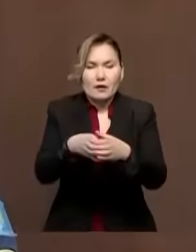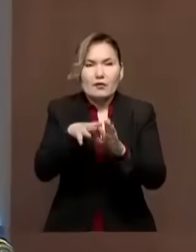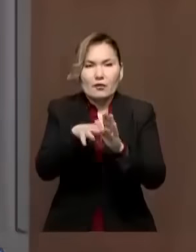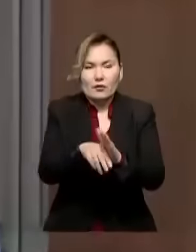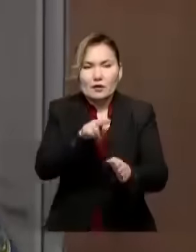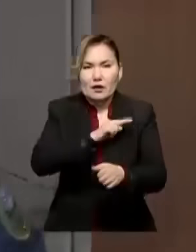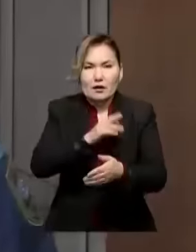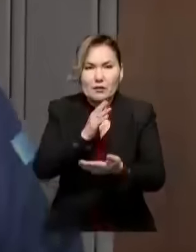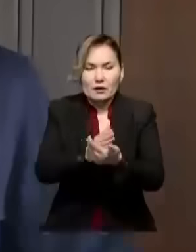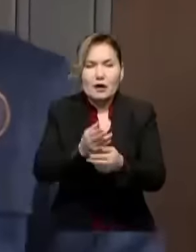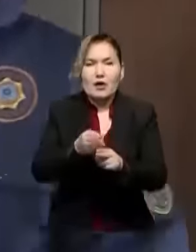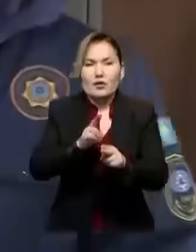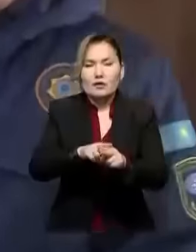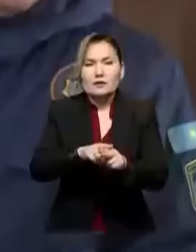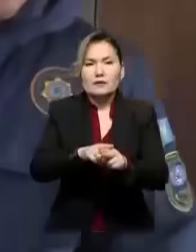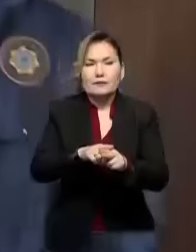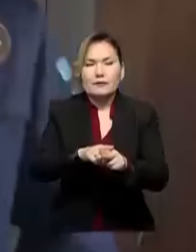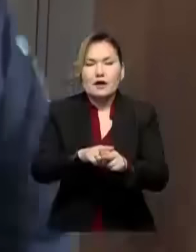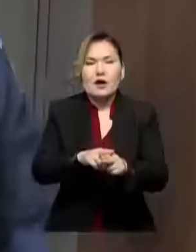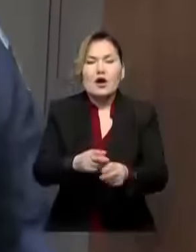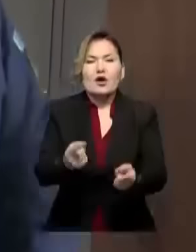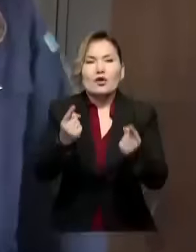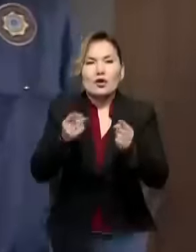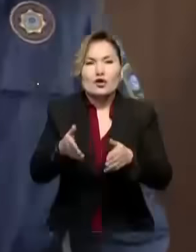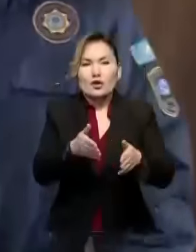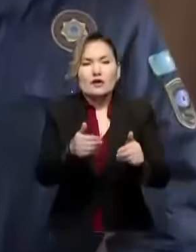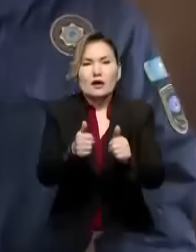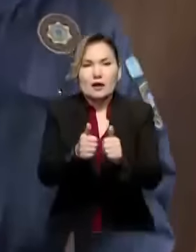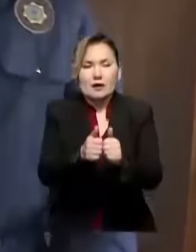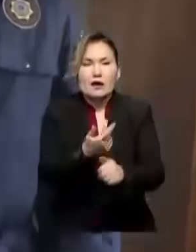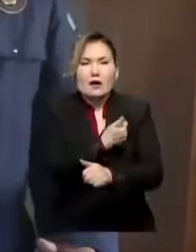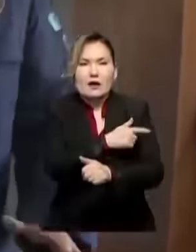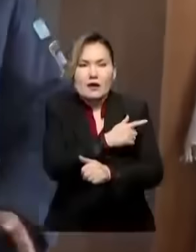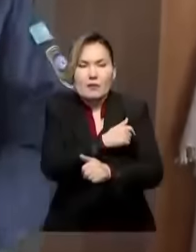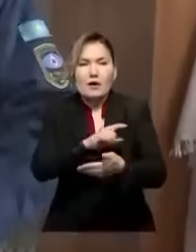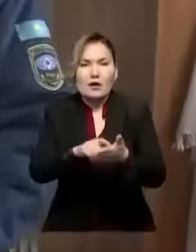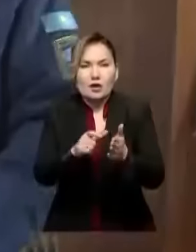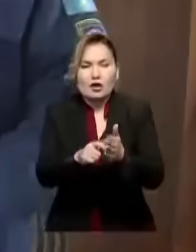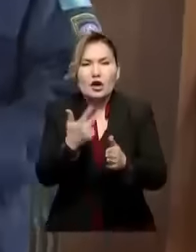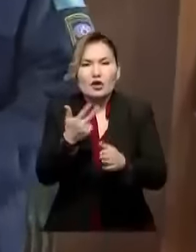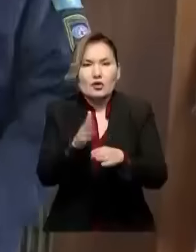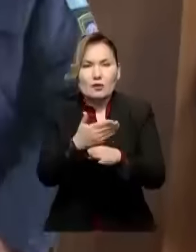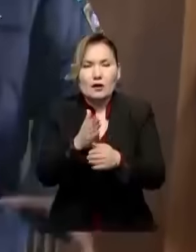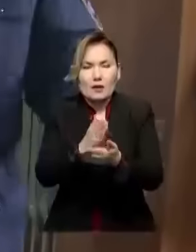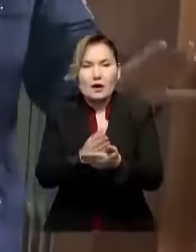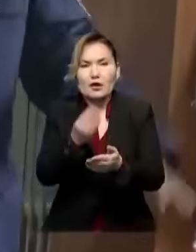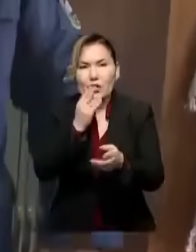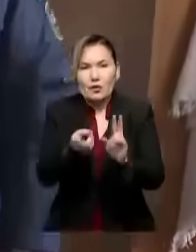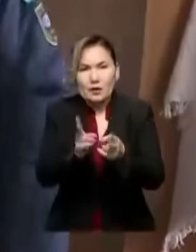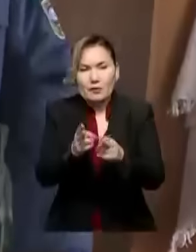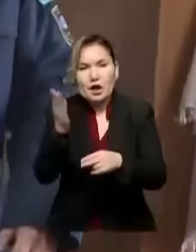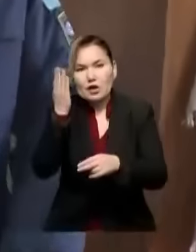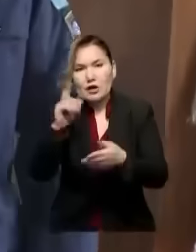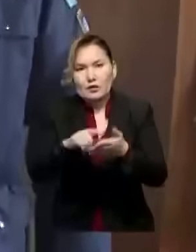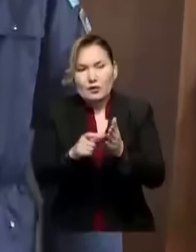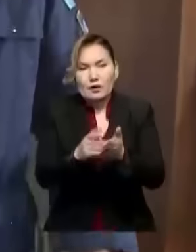құрамында. Бұл күре жолдық трассалық медициналық құтқару пунктіміз 3 бөліктен тұрады. Ас бөлмесі, жатын